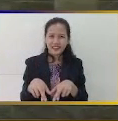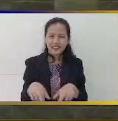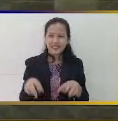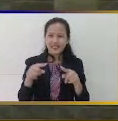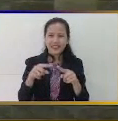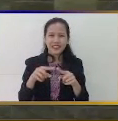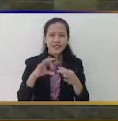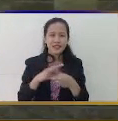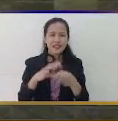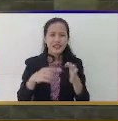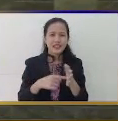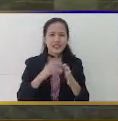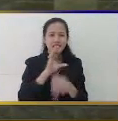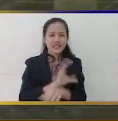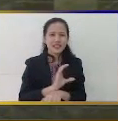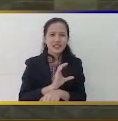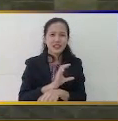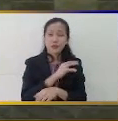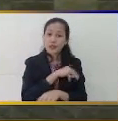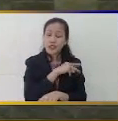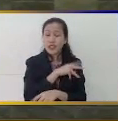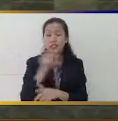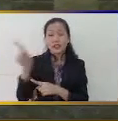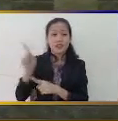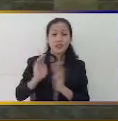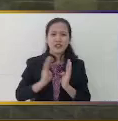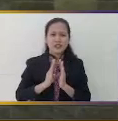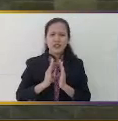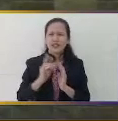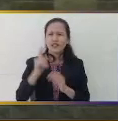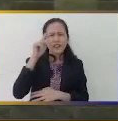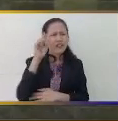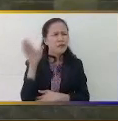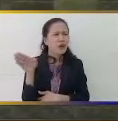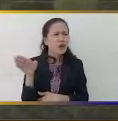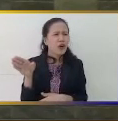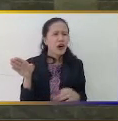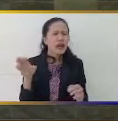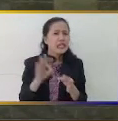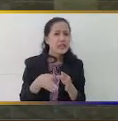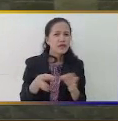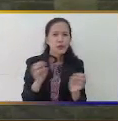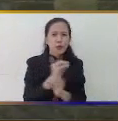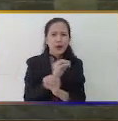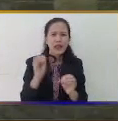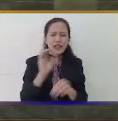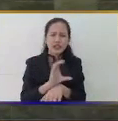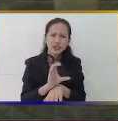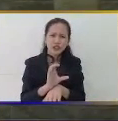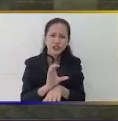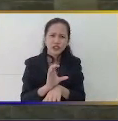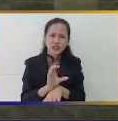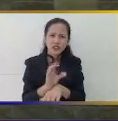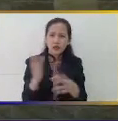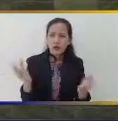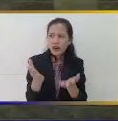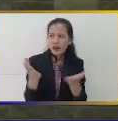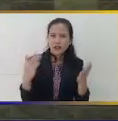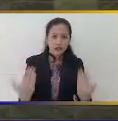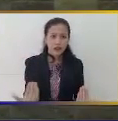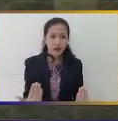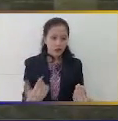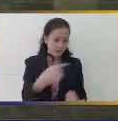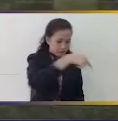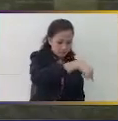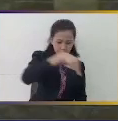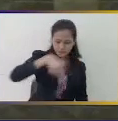pumahal na pastor. Just imagine kung wala pong church, nasan po kaya yung mga ini-introduce na families po na yan? Kung wala